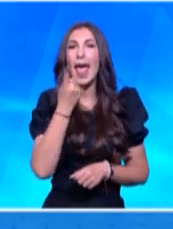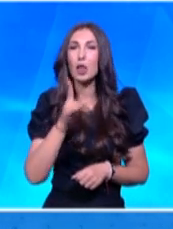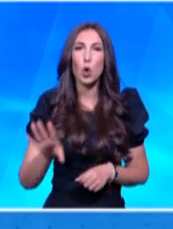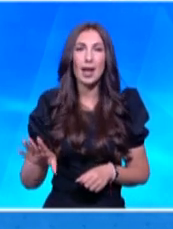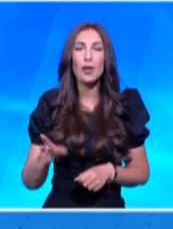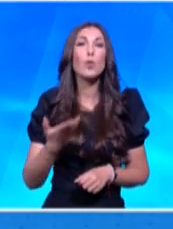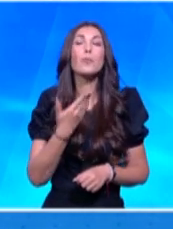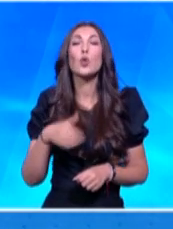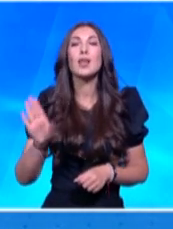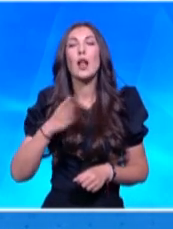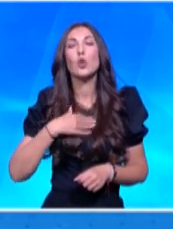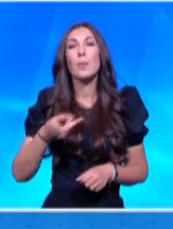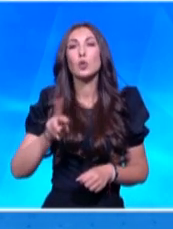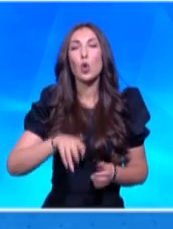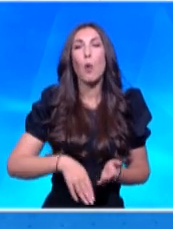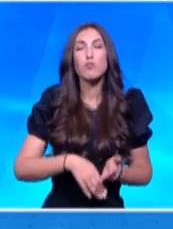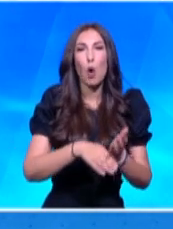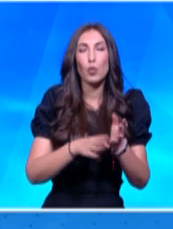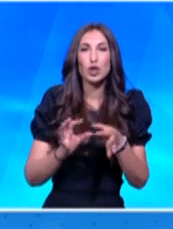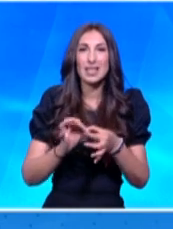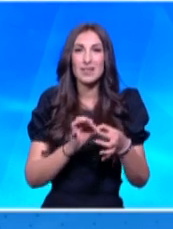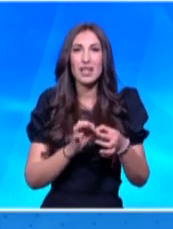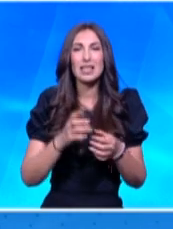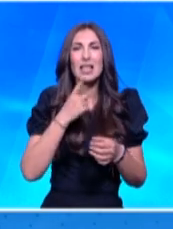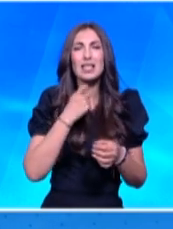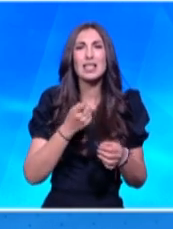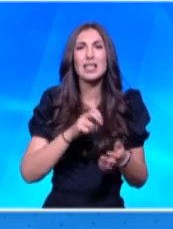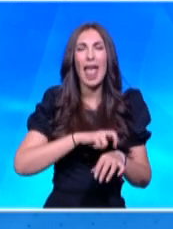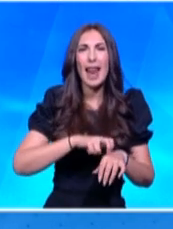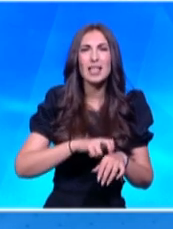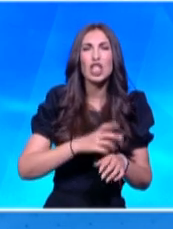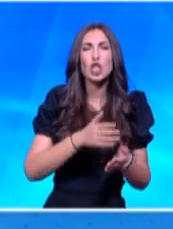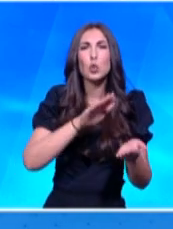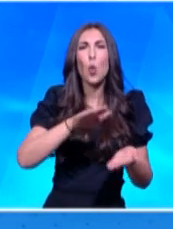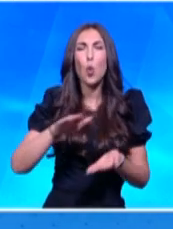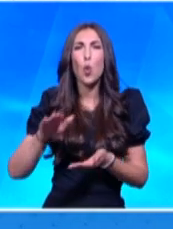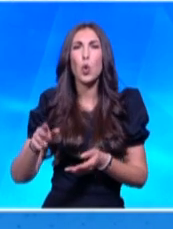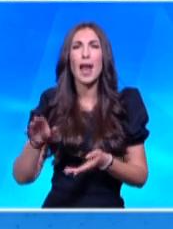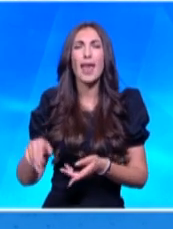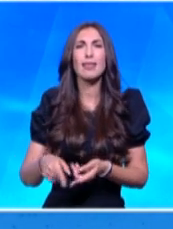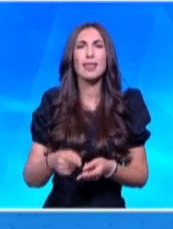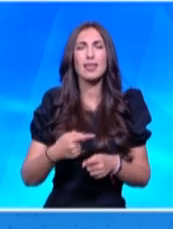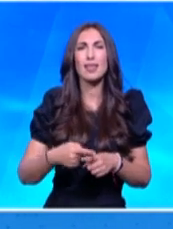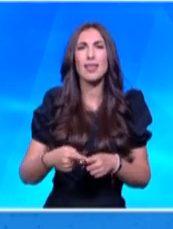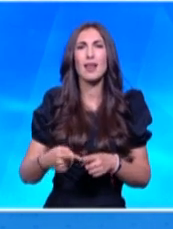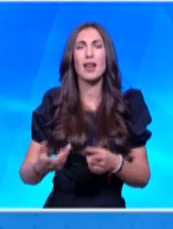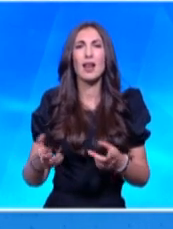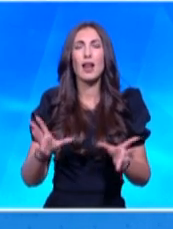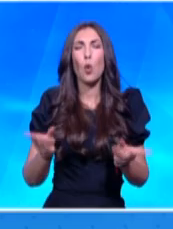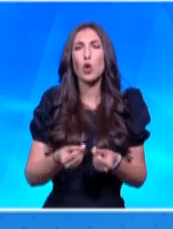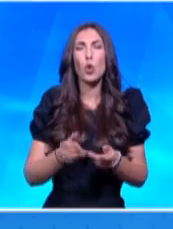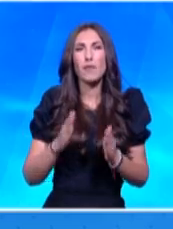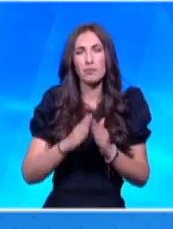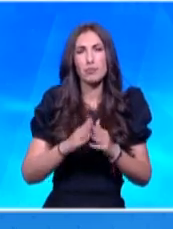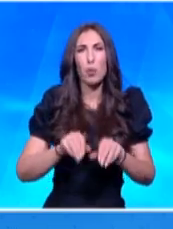и отделно има друга помощ, която е свързана с уреди, електрически и други покъщнина, която е повредена.